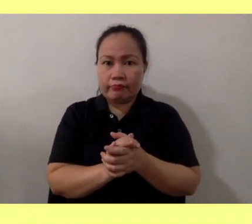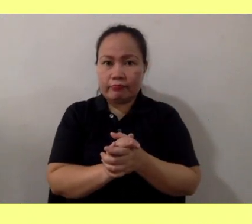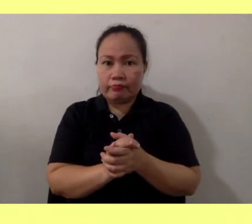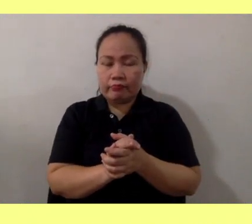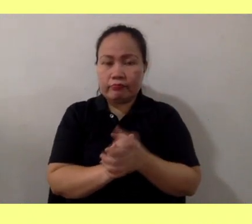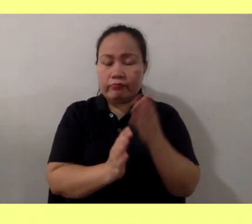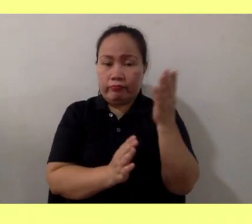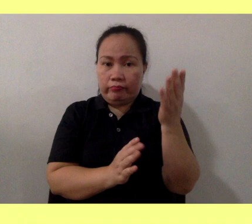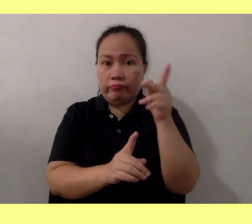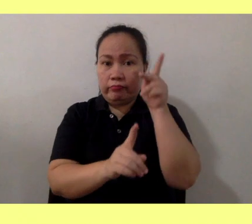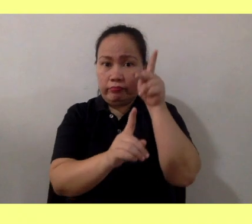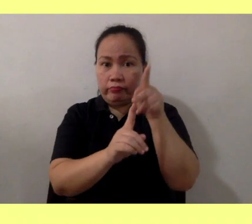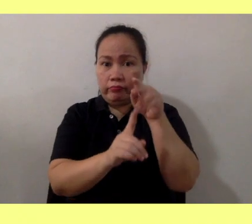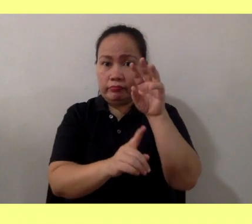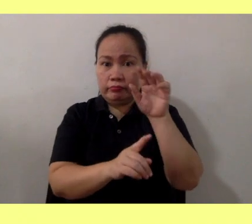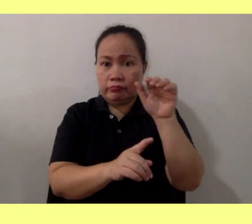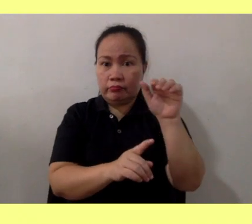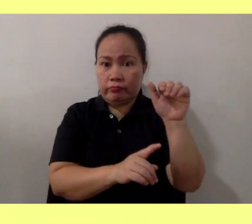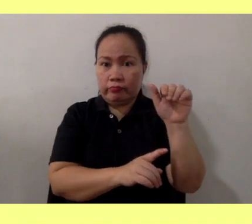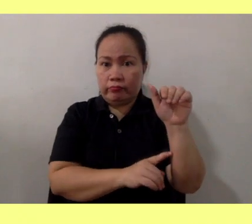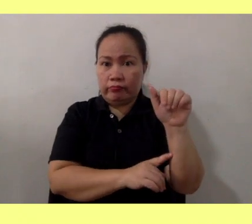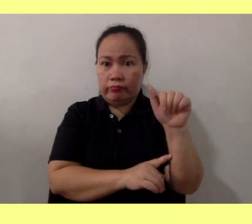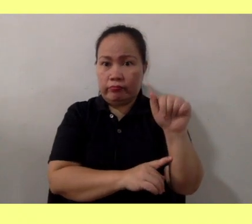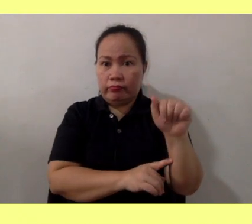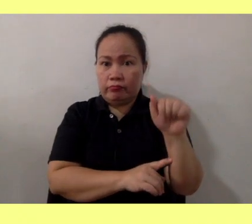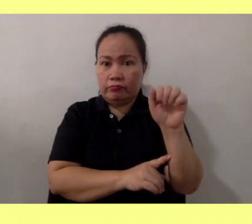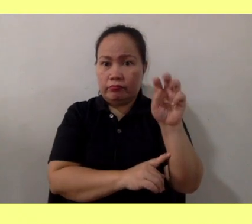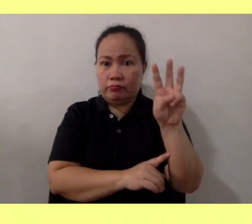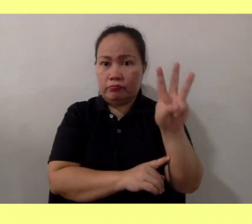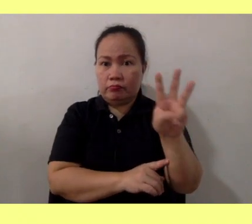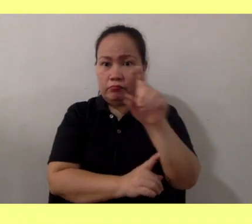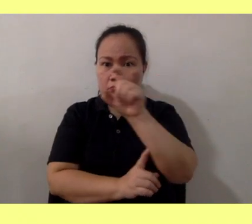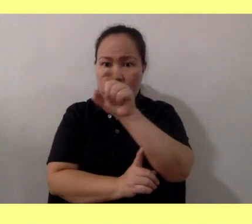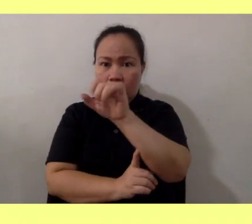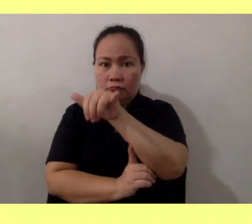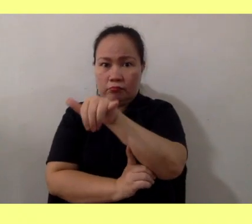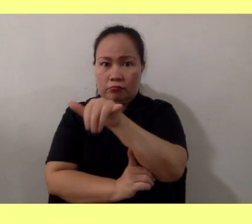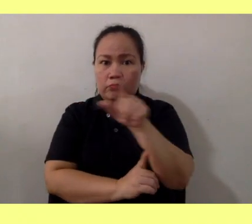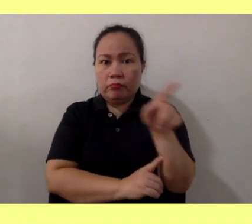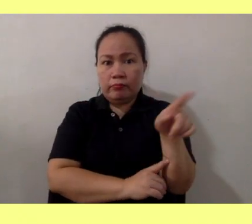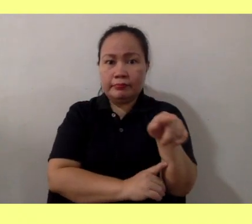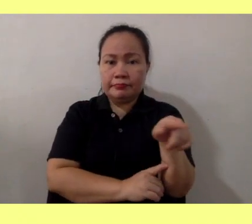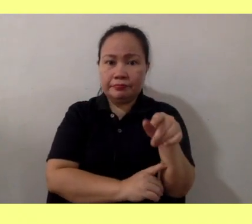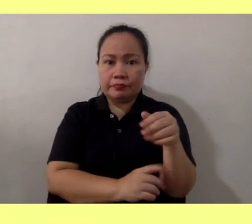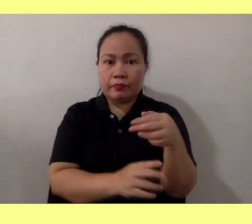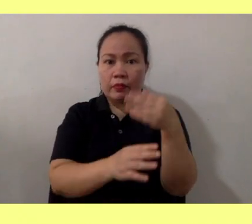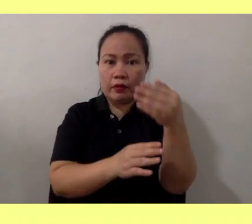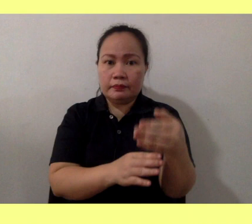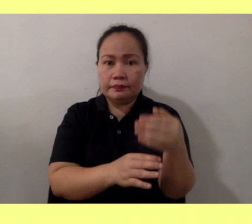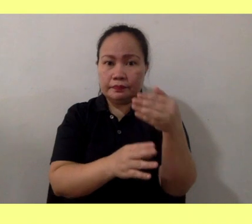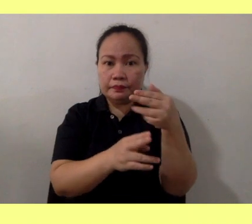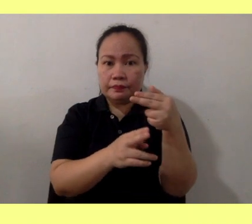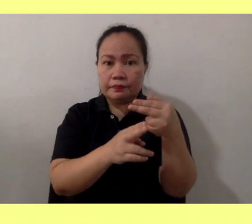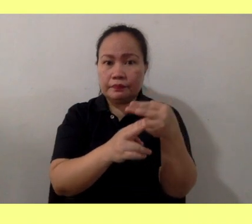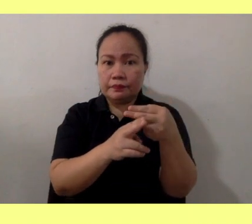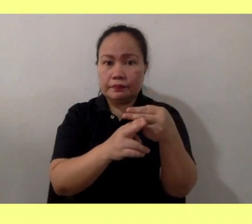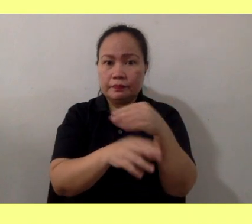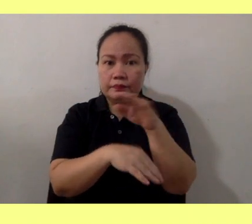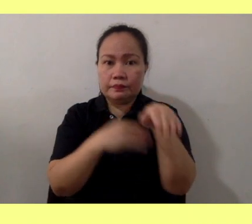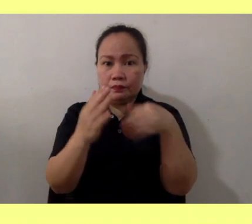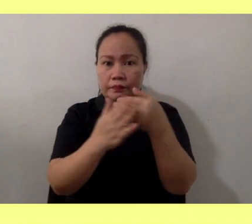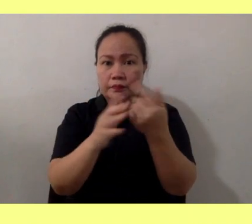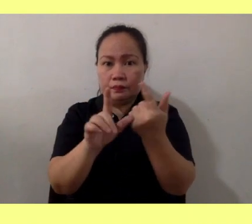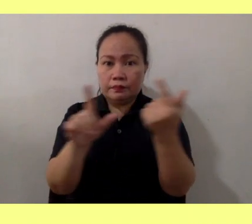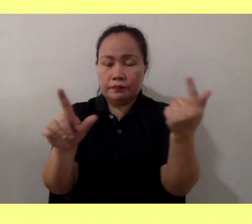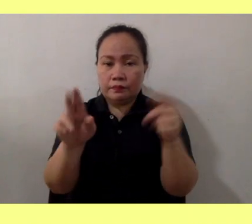hindi yan name ng point. So, we have points A, W, X, Y, and Z. Next, name all the lines using